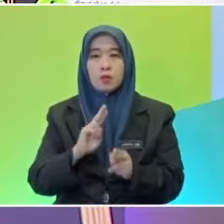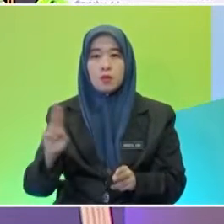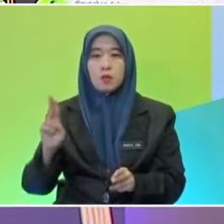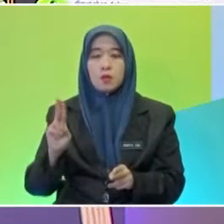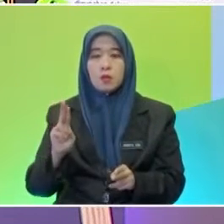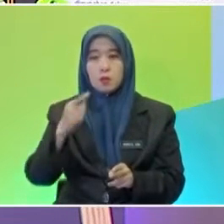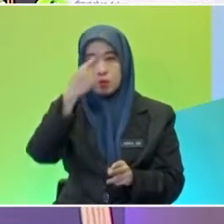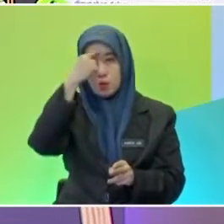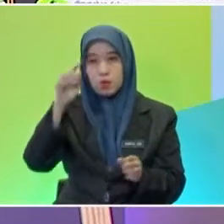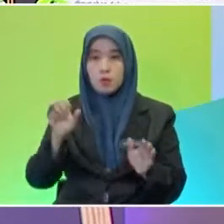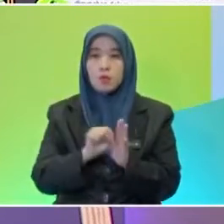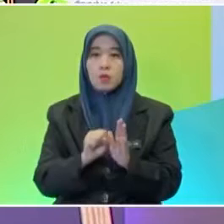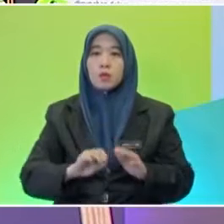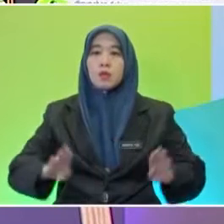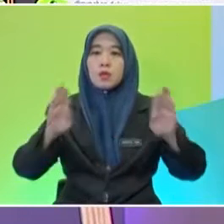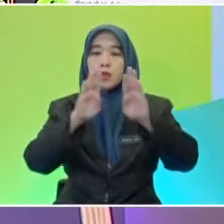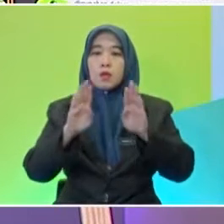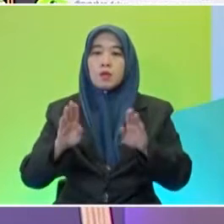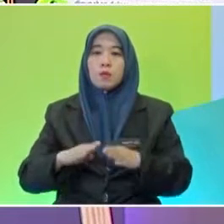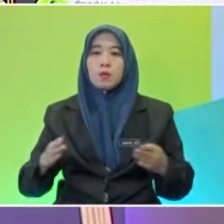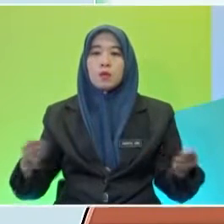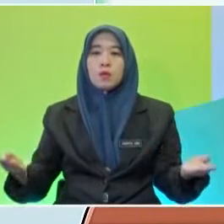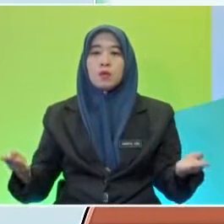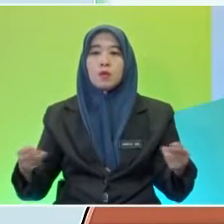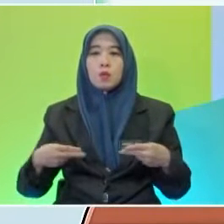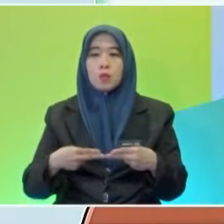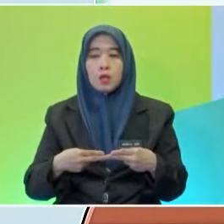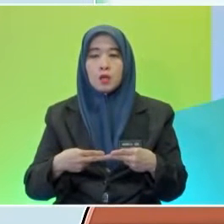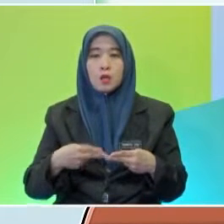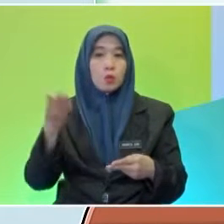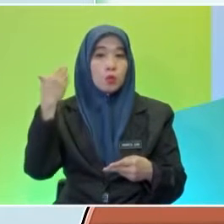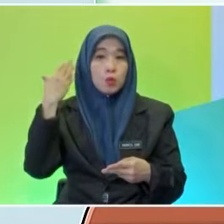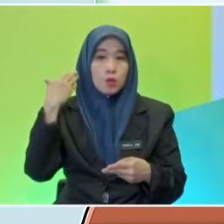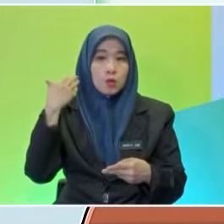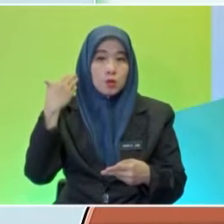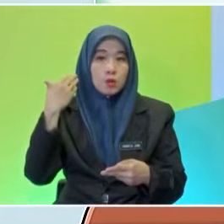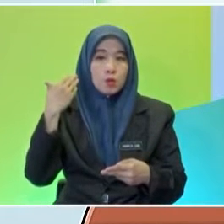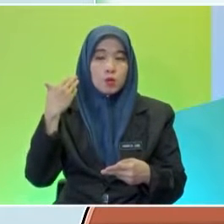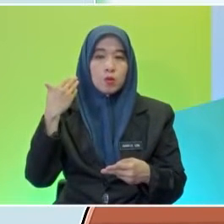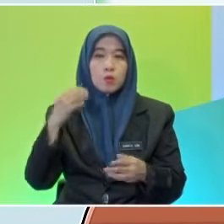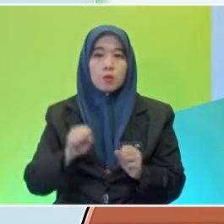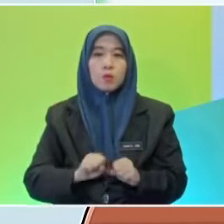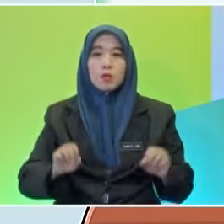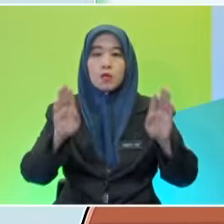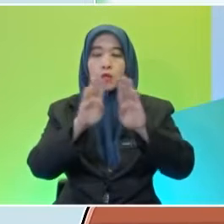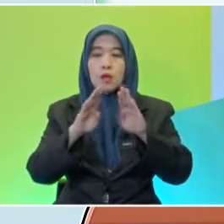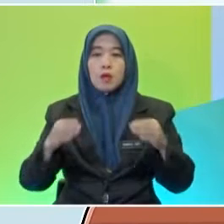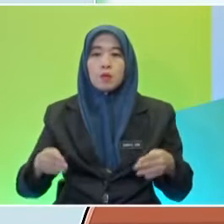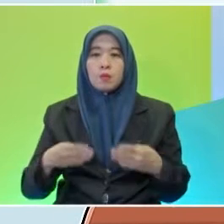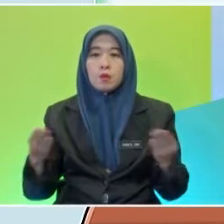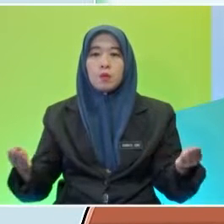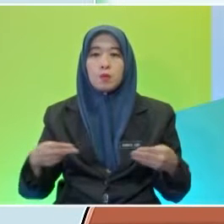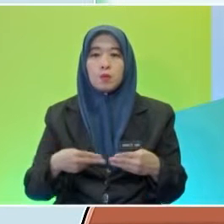bahasa Perhubungan pada dahulu Melayu digunakan dalam Perhubungan antara Kerajaan Melayu